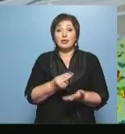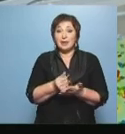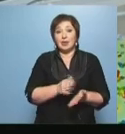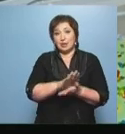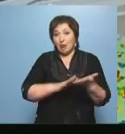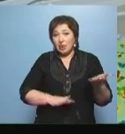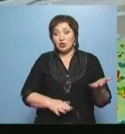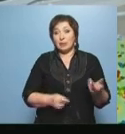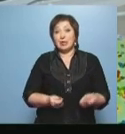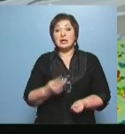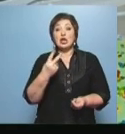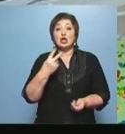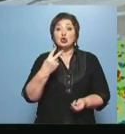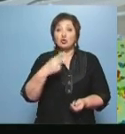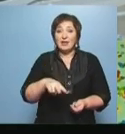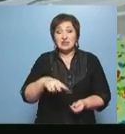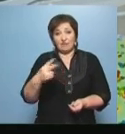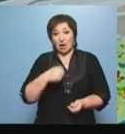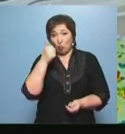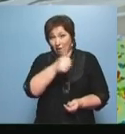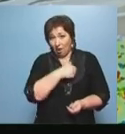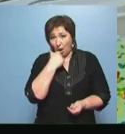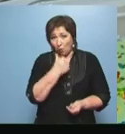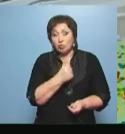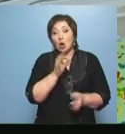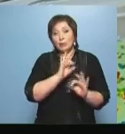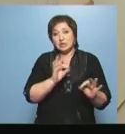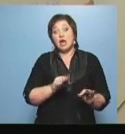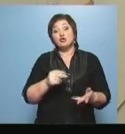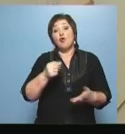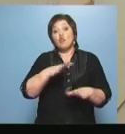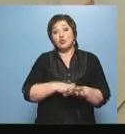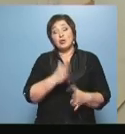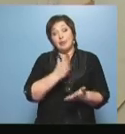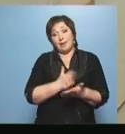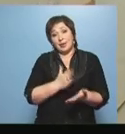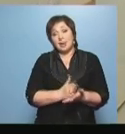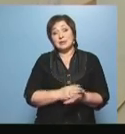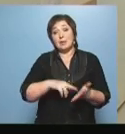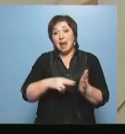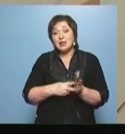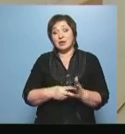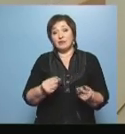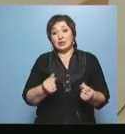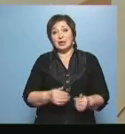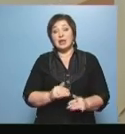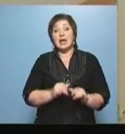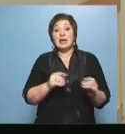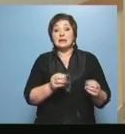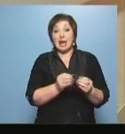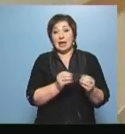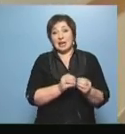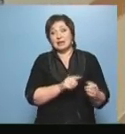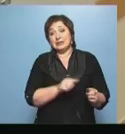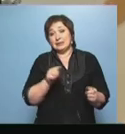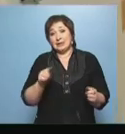до 2022 года. Поясняю, что в бюджете страны запланированы необходимые средства, предназначенные для детей, которые родились в